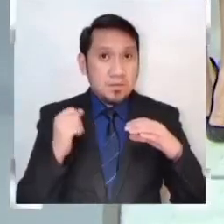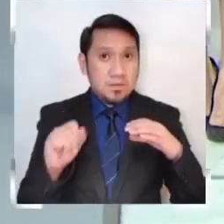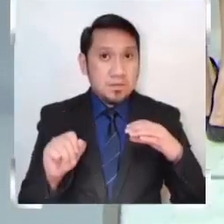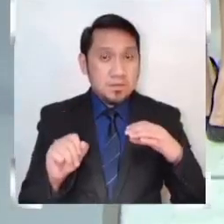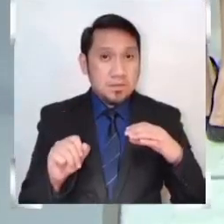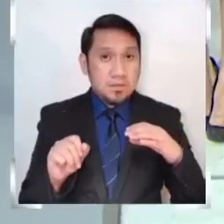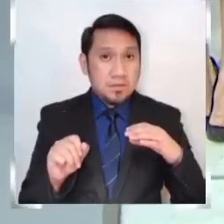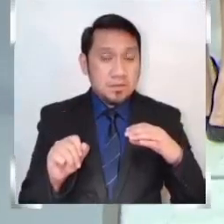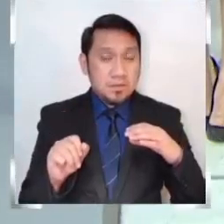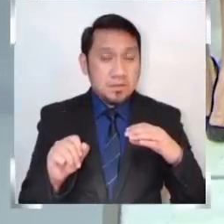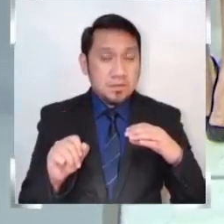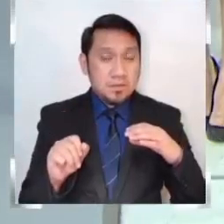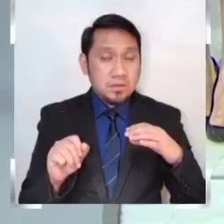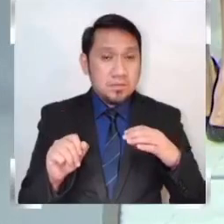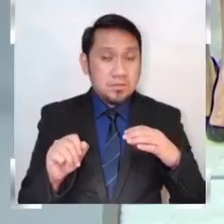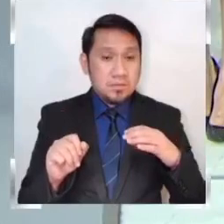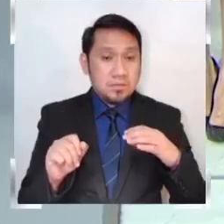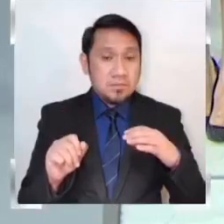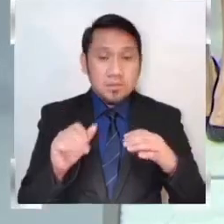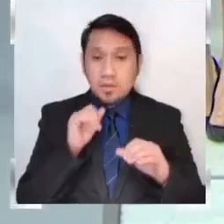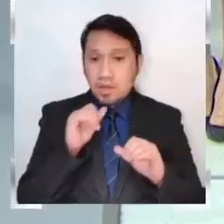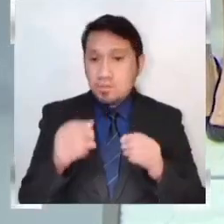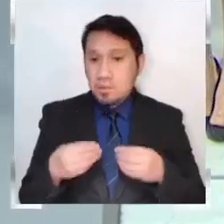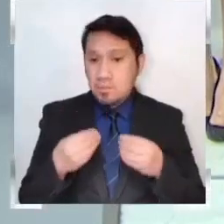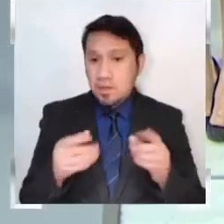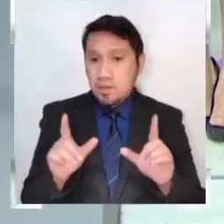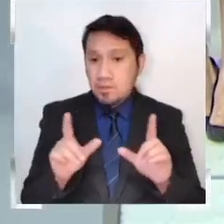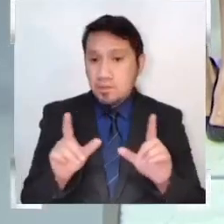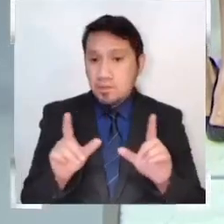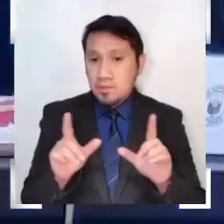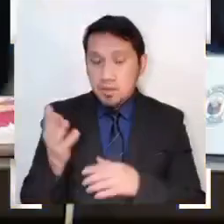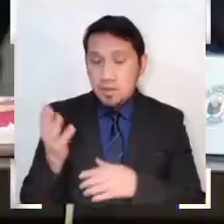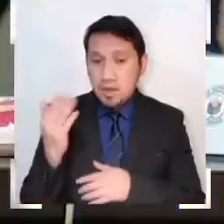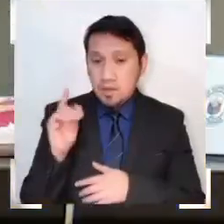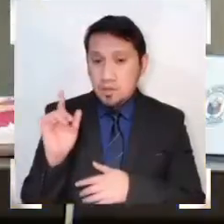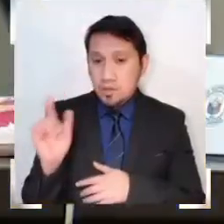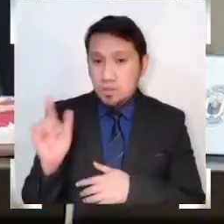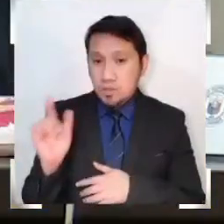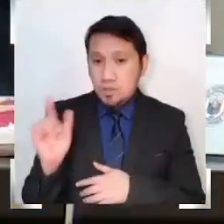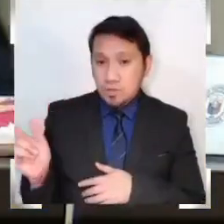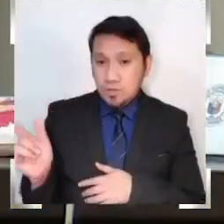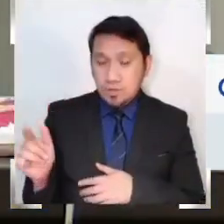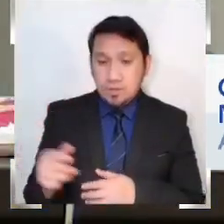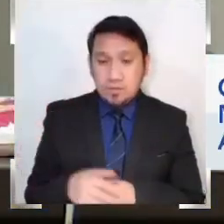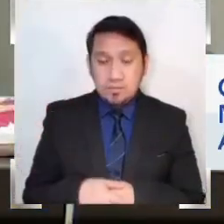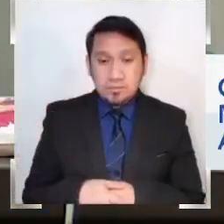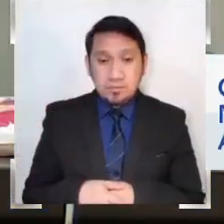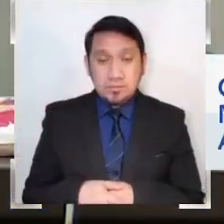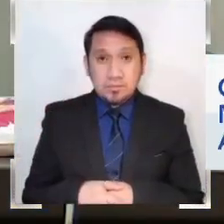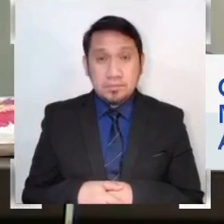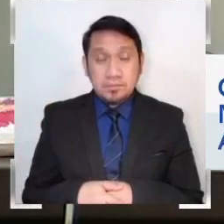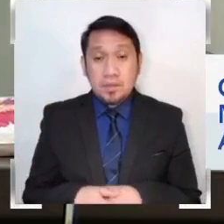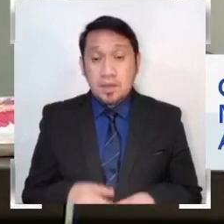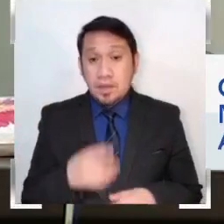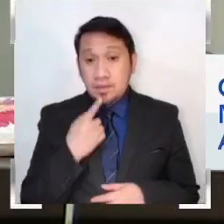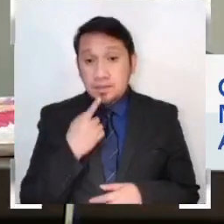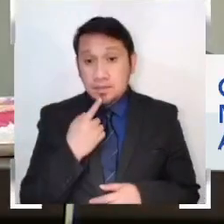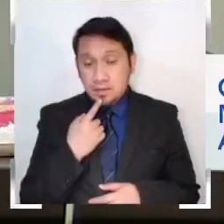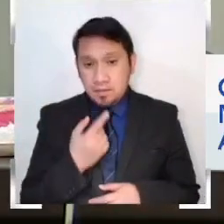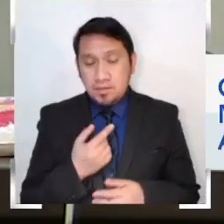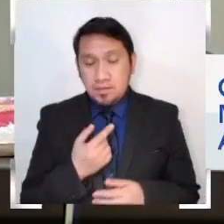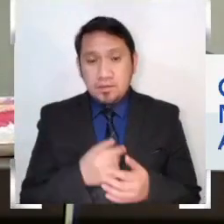Kaya hindi sila nabigyan ng prangkisa noong 2020. Ayon po kay Barzaga na Vice Chairperson ng House Committee on